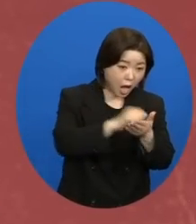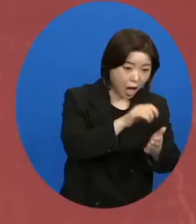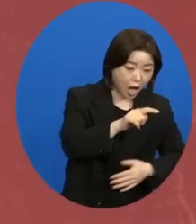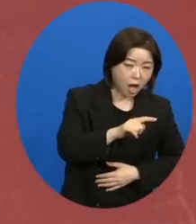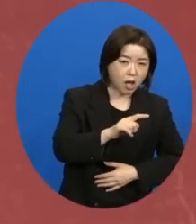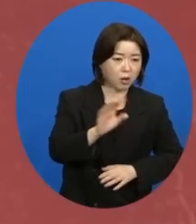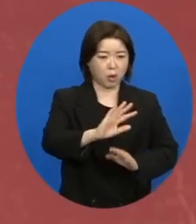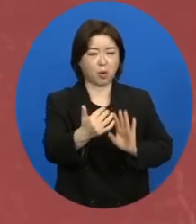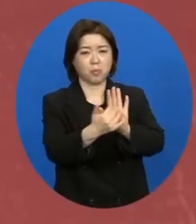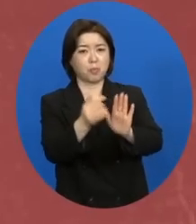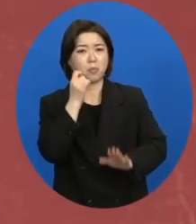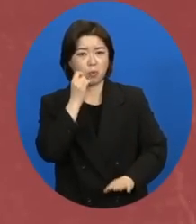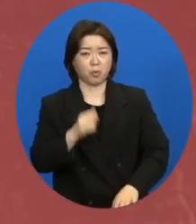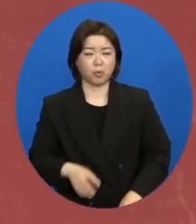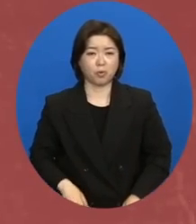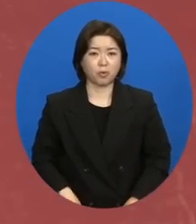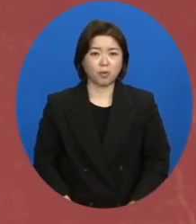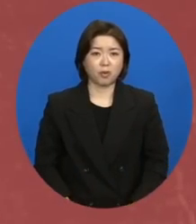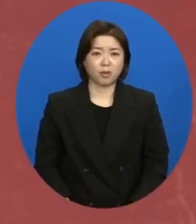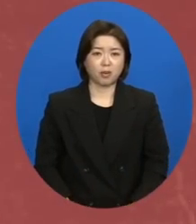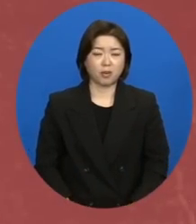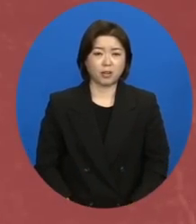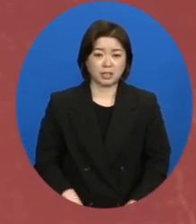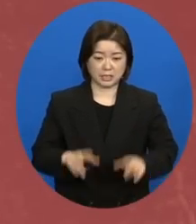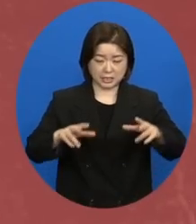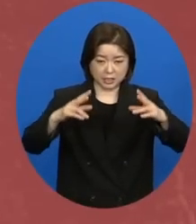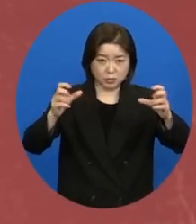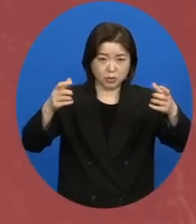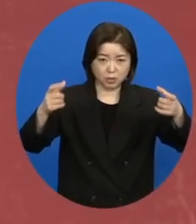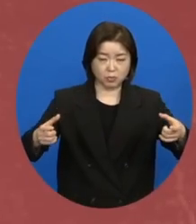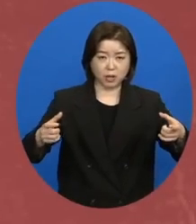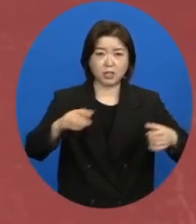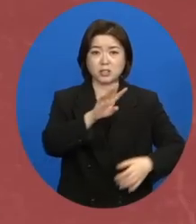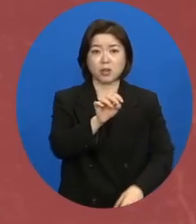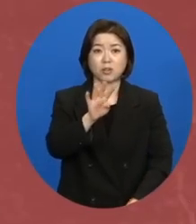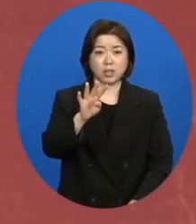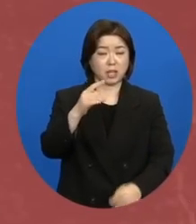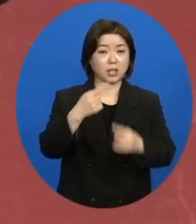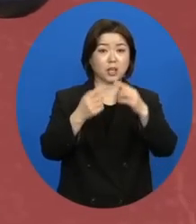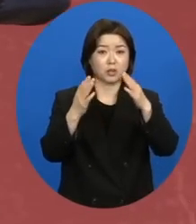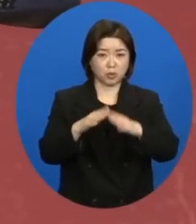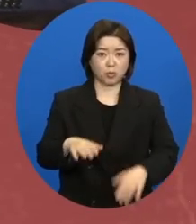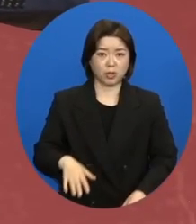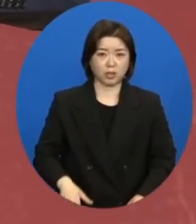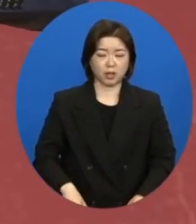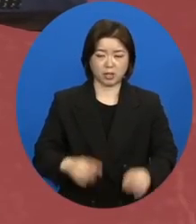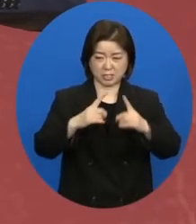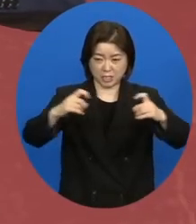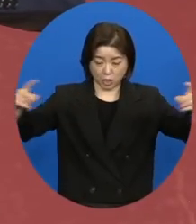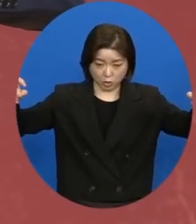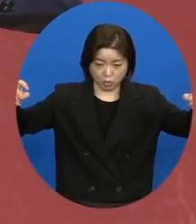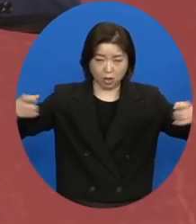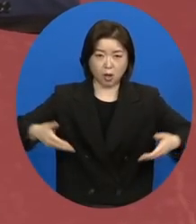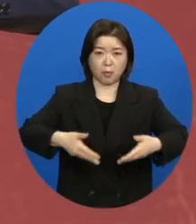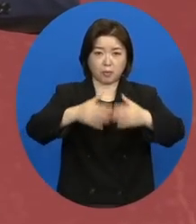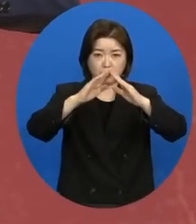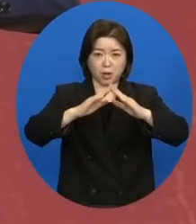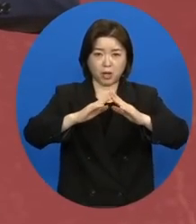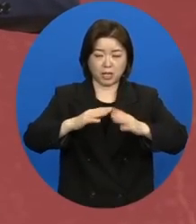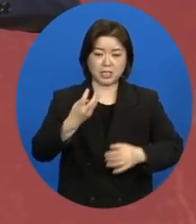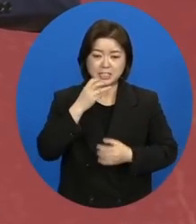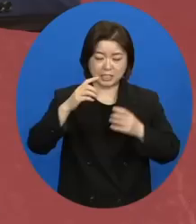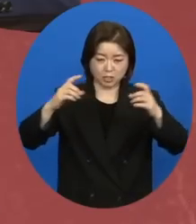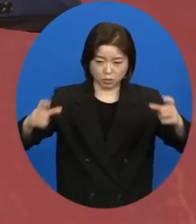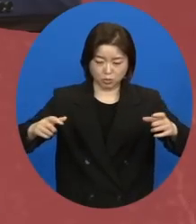수밖에 없는데, 지금 성남의 34개 교회가 그래도 성을 만들어 놓고 수도권을 지킬